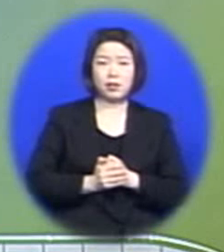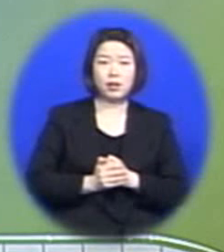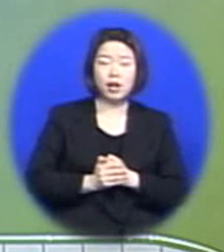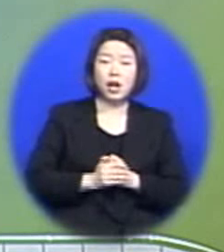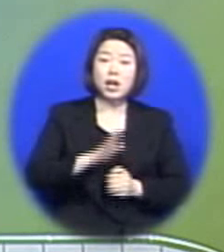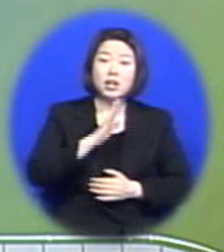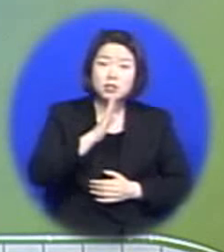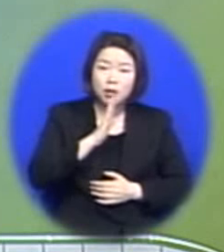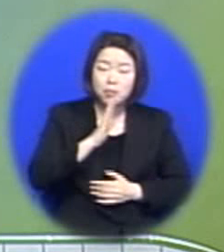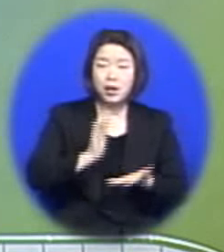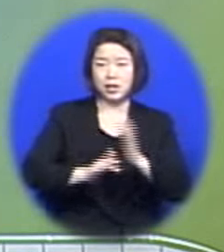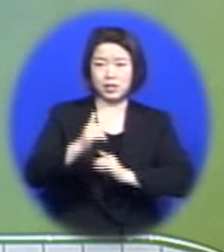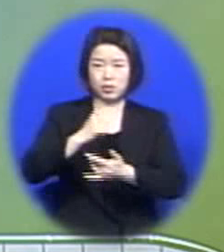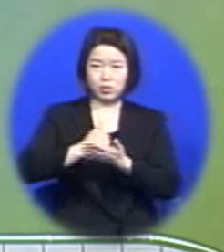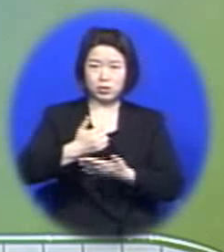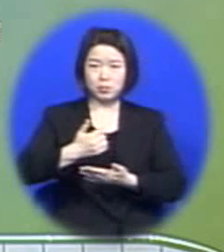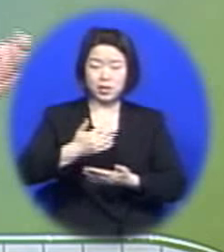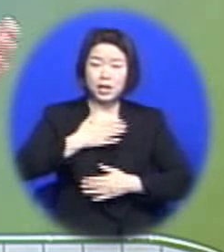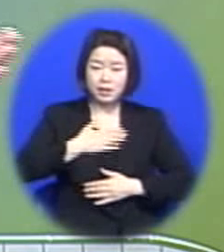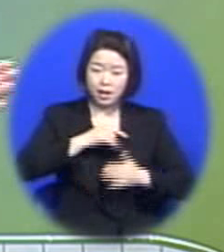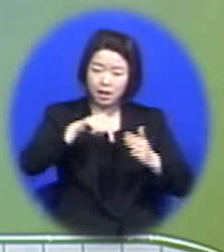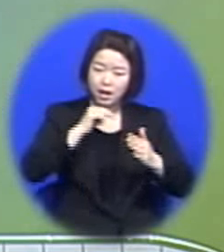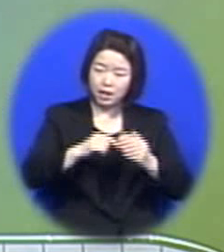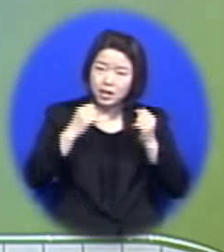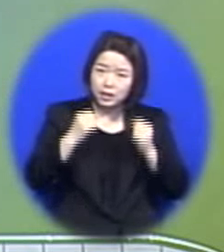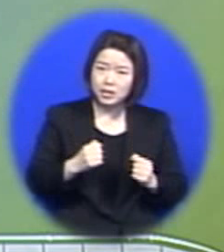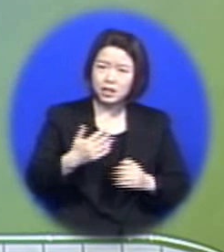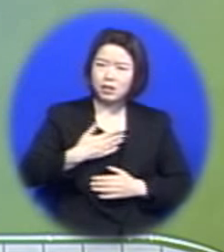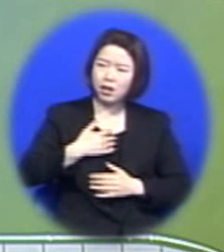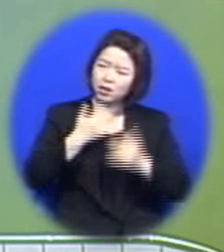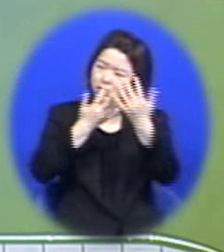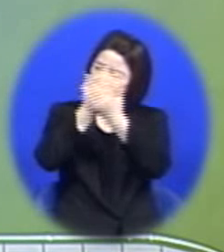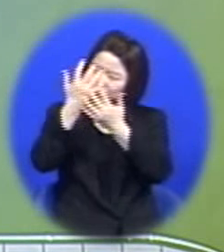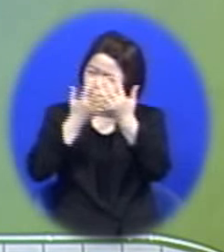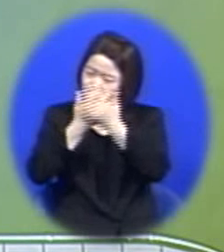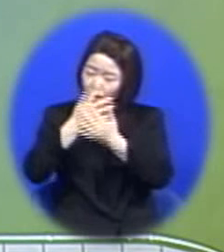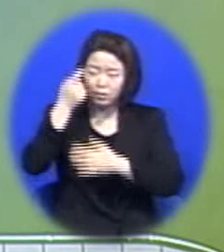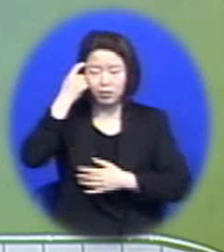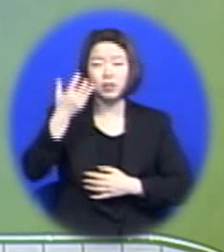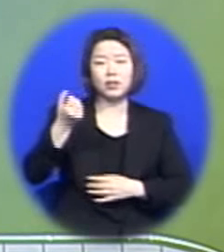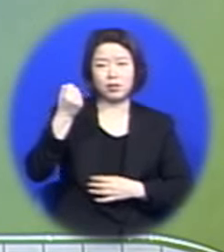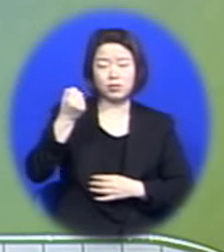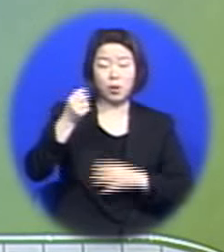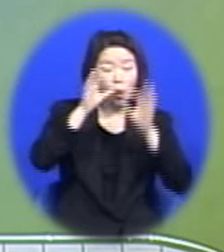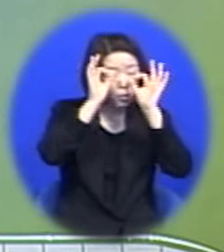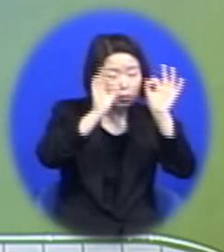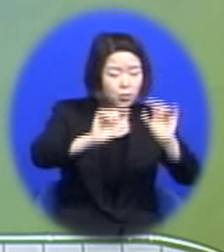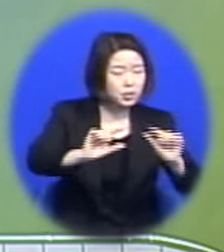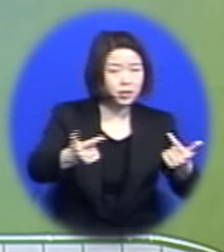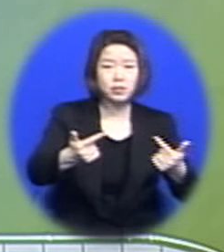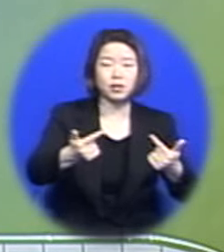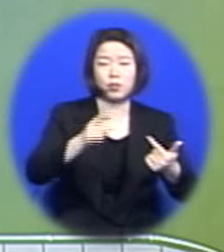정말 예수님이 내 안에 계신지 아직도 내가 너무 막연하다고, 보이지 않으신다고.